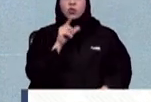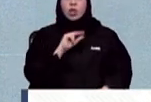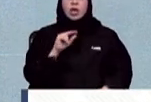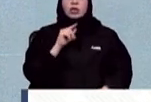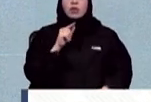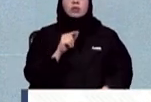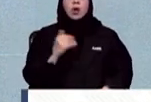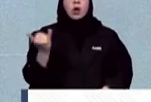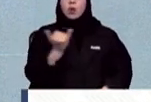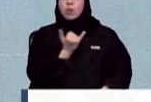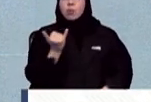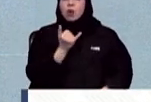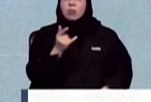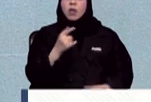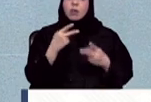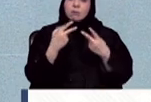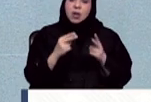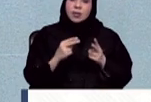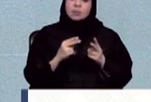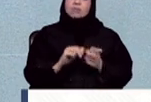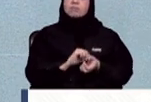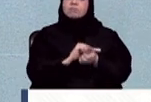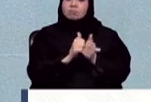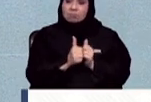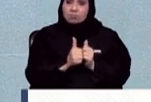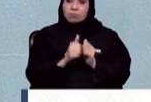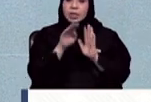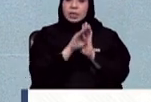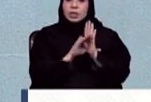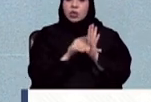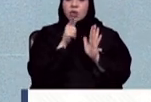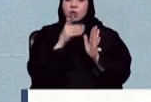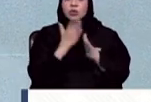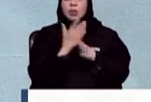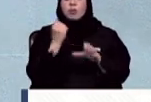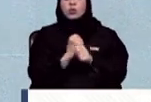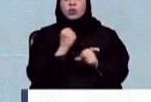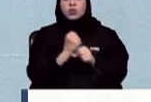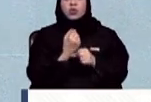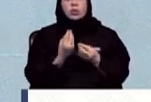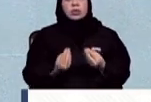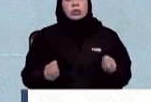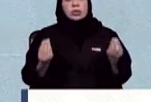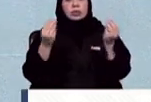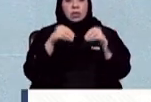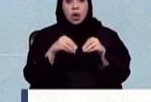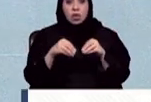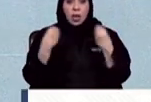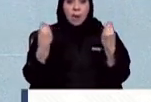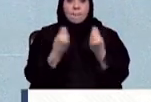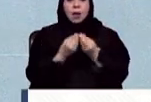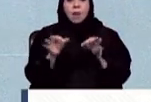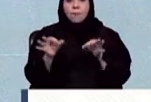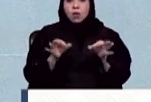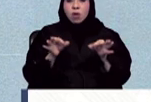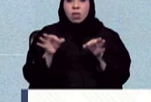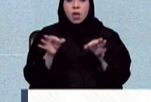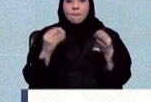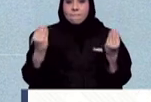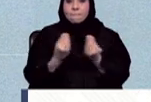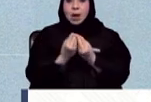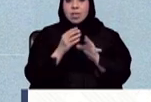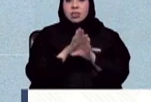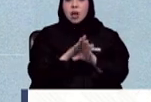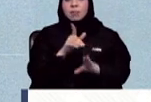نطاق المبادرات لنقول أنها جهود مشتتة وليست منظمة؟ إذا أردنا وضع